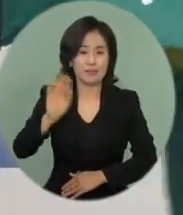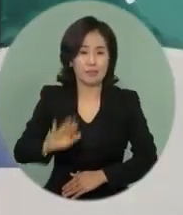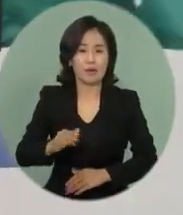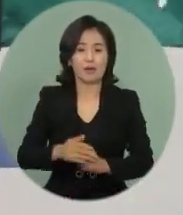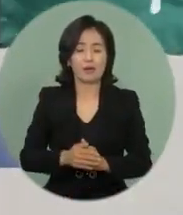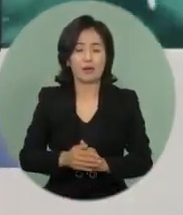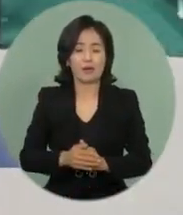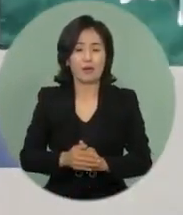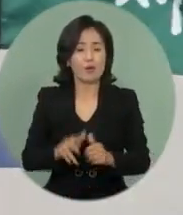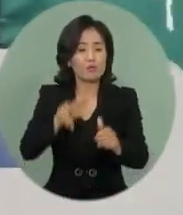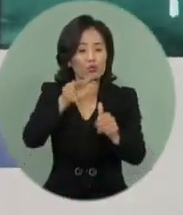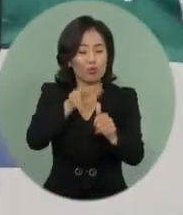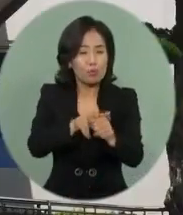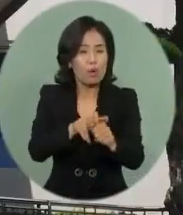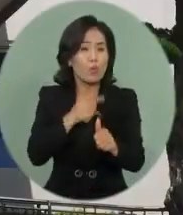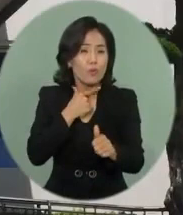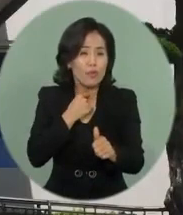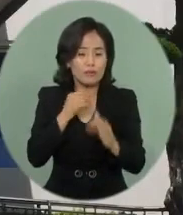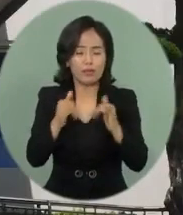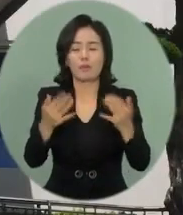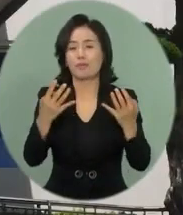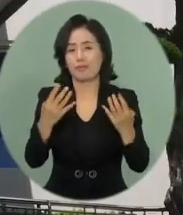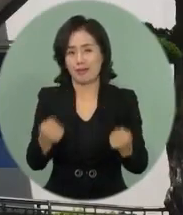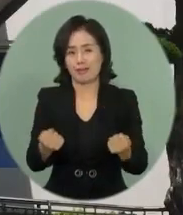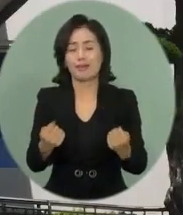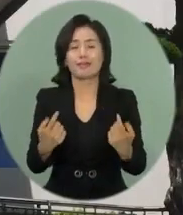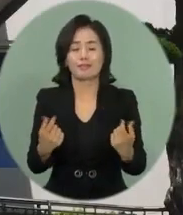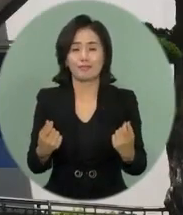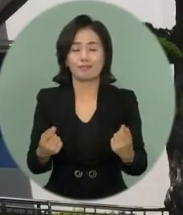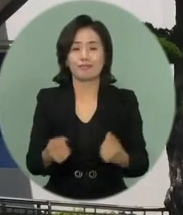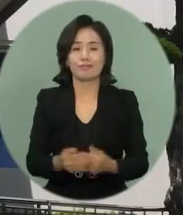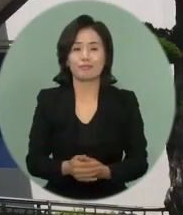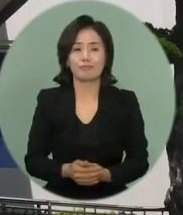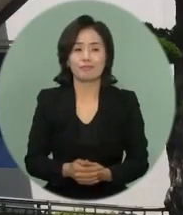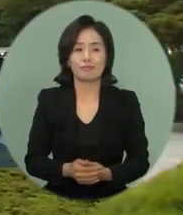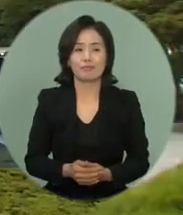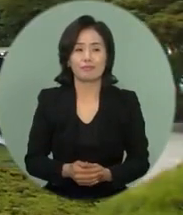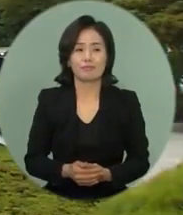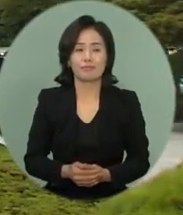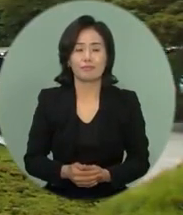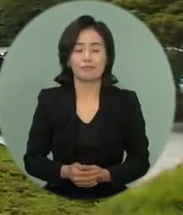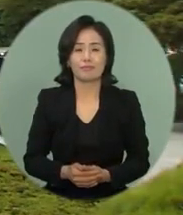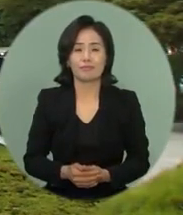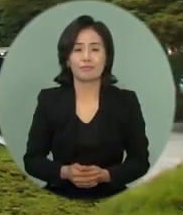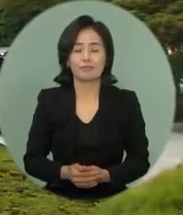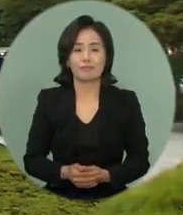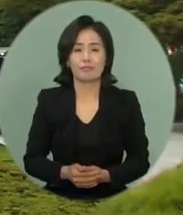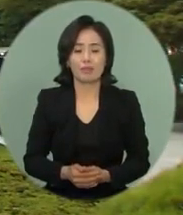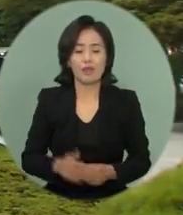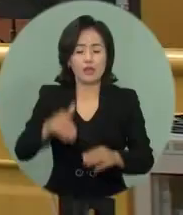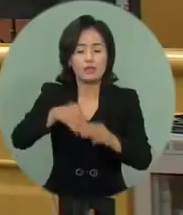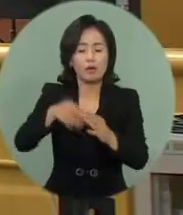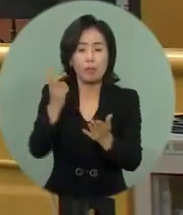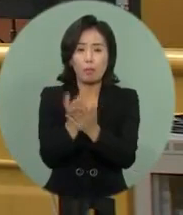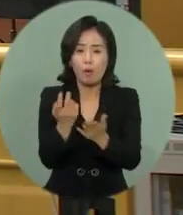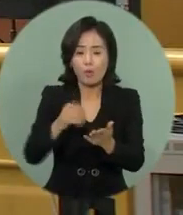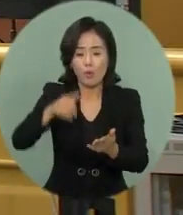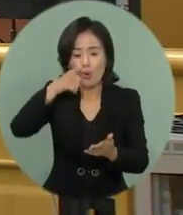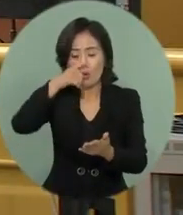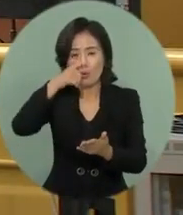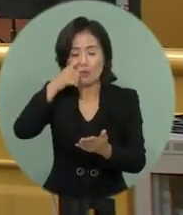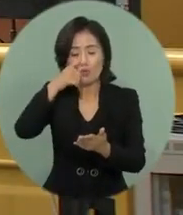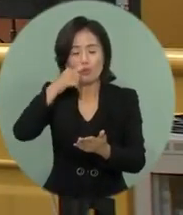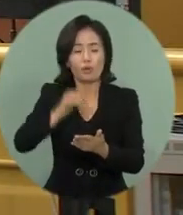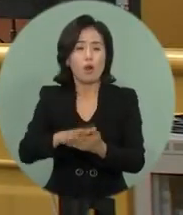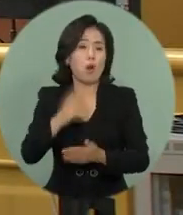나온다고 한 사람들이 많죠. 여기저기에서 조금씩 나온다고 한 사람들 그런 추세예요. 한편 선거법 위반과 허위사실 공표